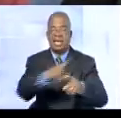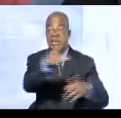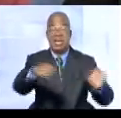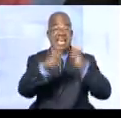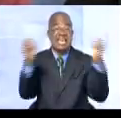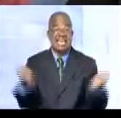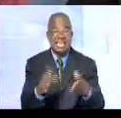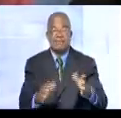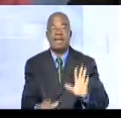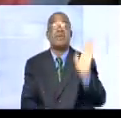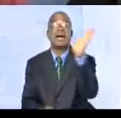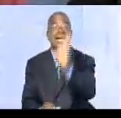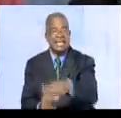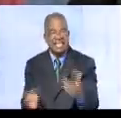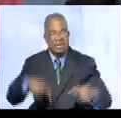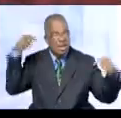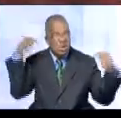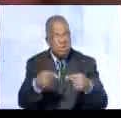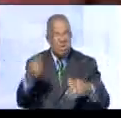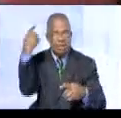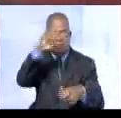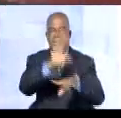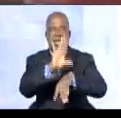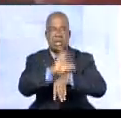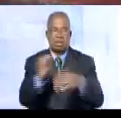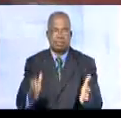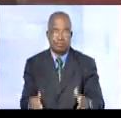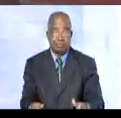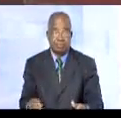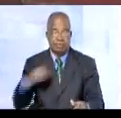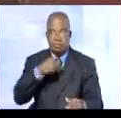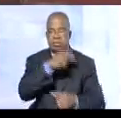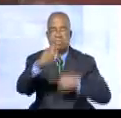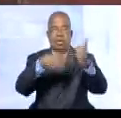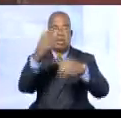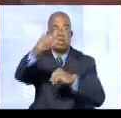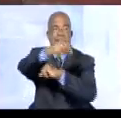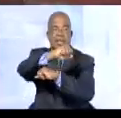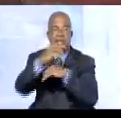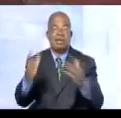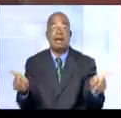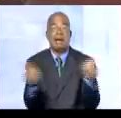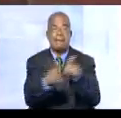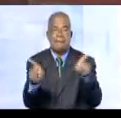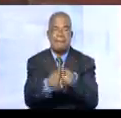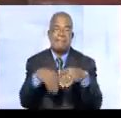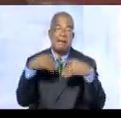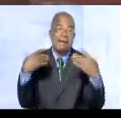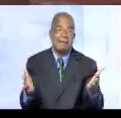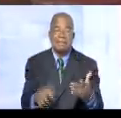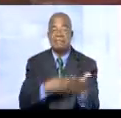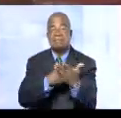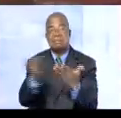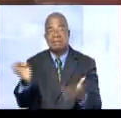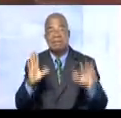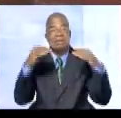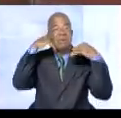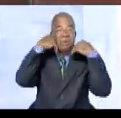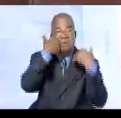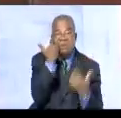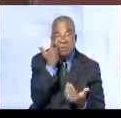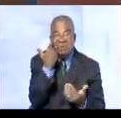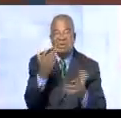drapeau est varé, il aura regarder l'orange, blanc, vert. Nous, on va toujours aller les soutenir, quel que soit le score ou bien. Et